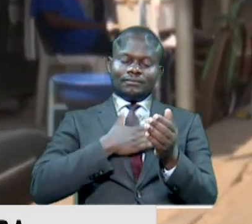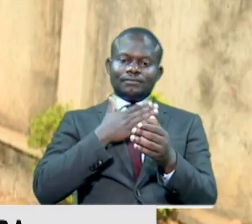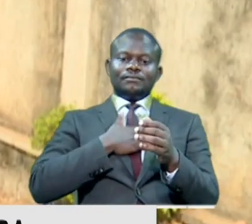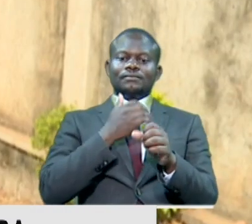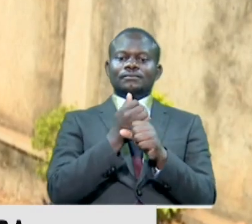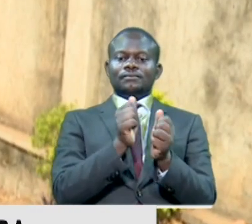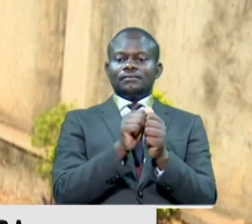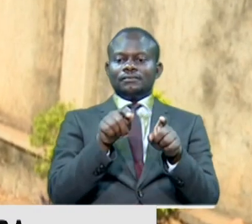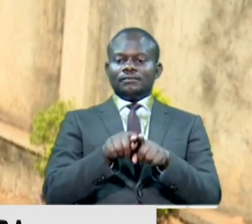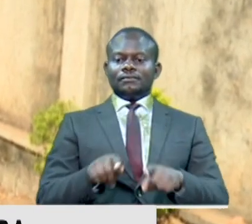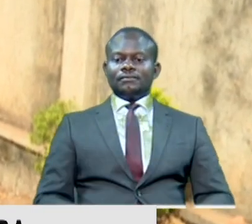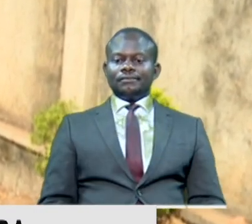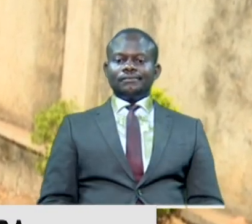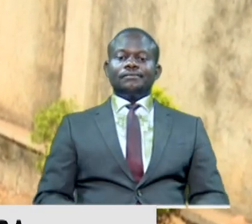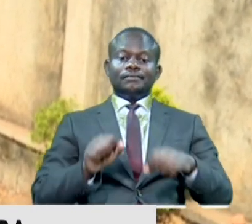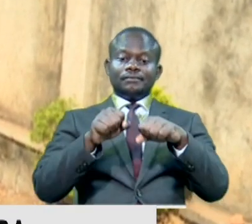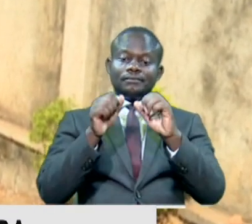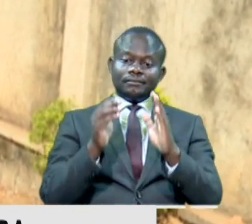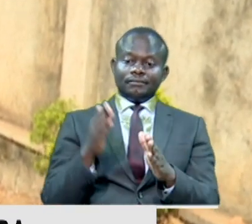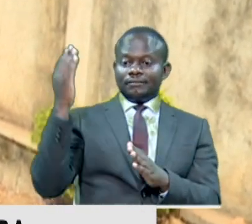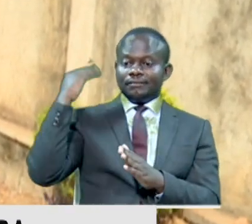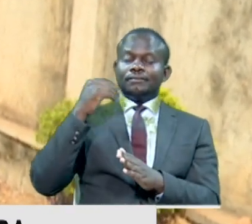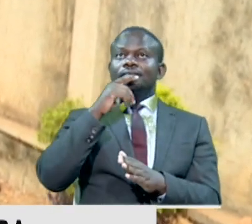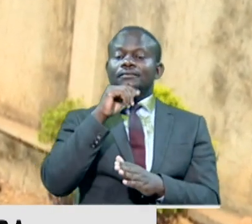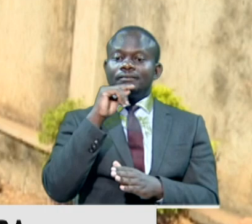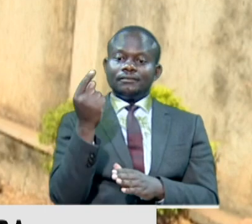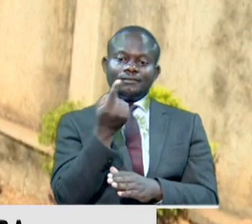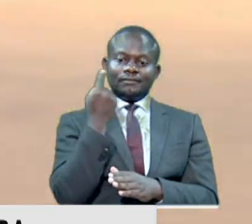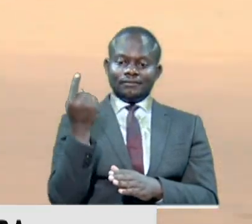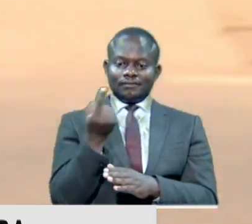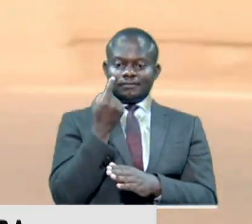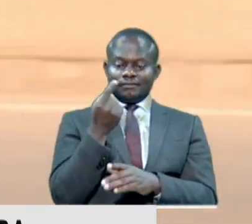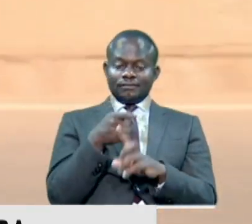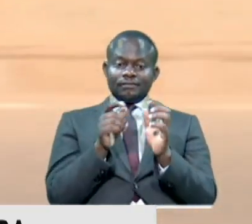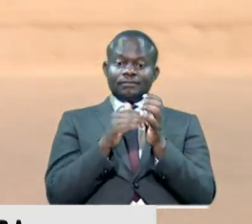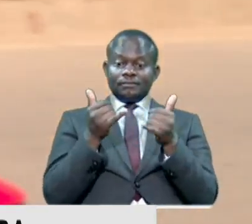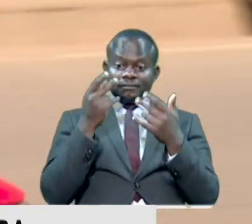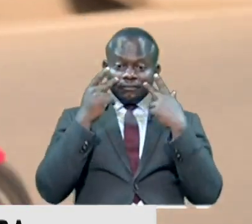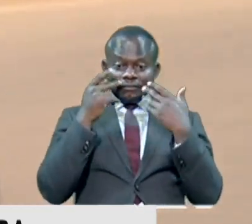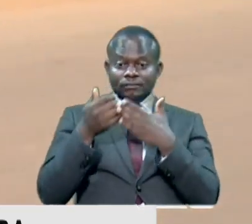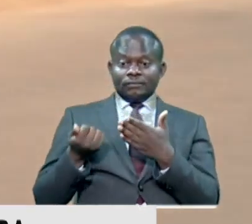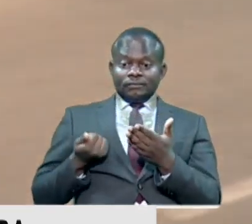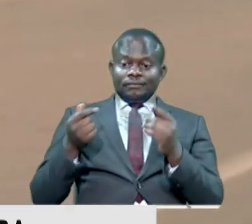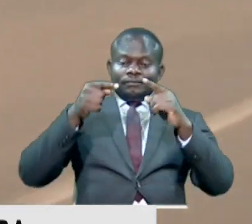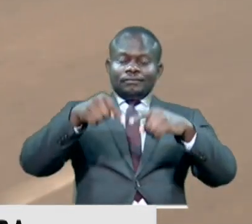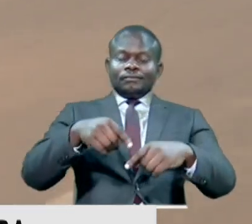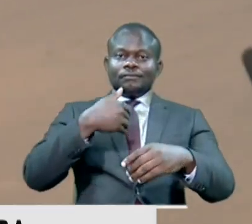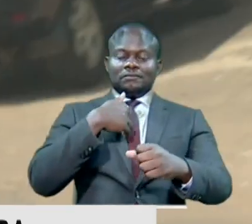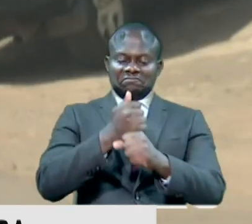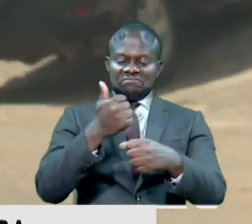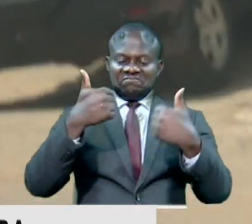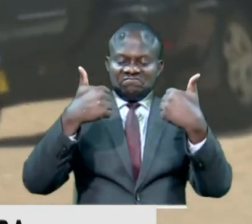umwe moto mbere yari yo gutwarwa n'abahungu gusa ariko abana umukobwa araza akagira akazi